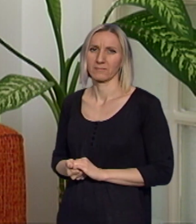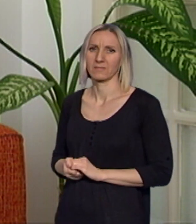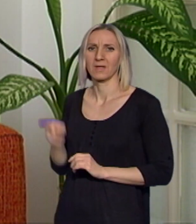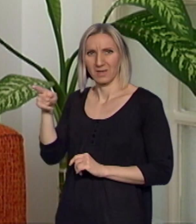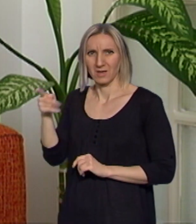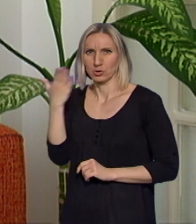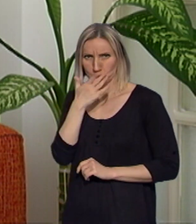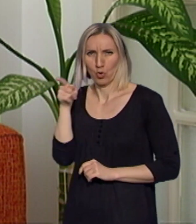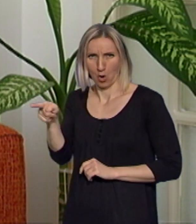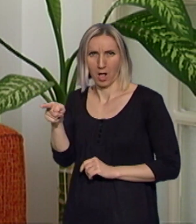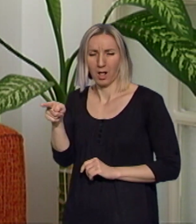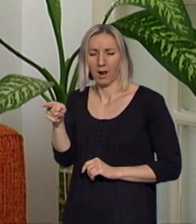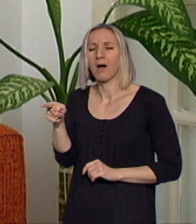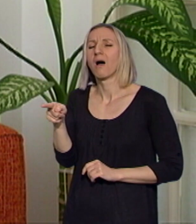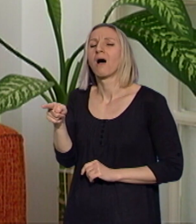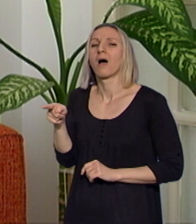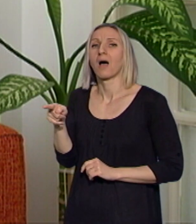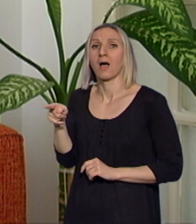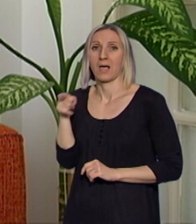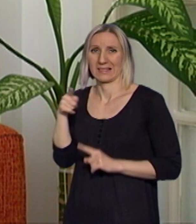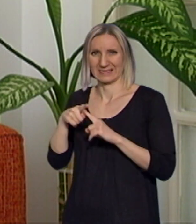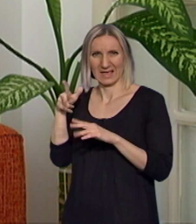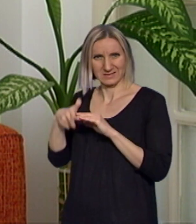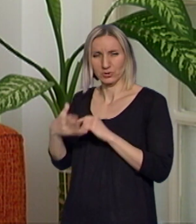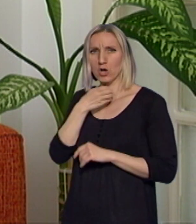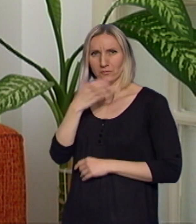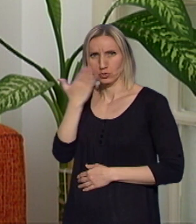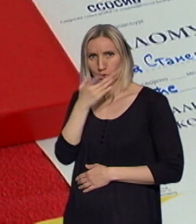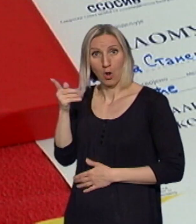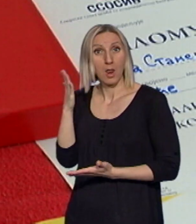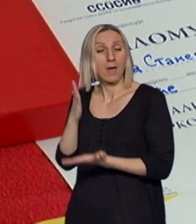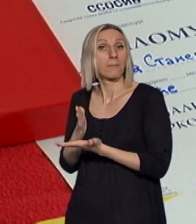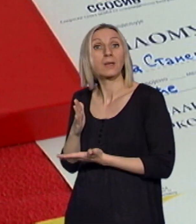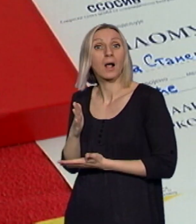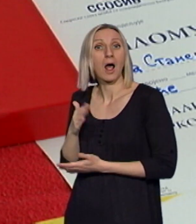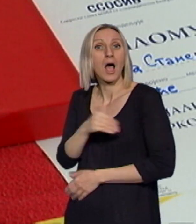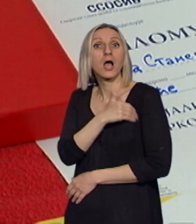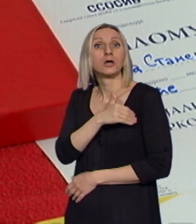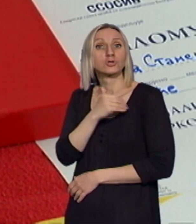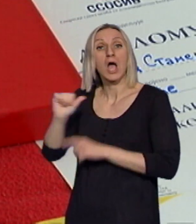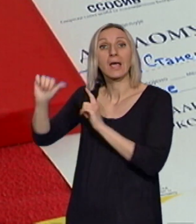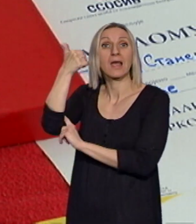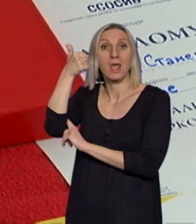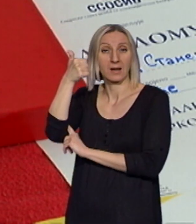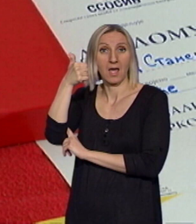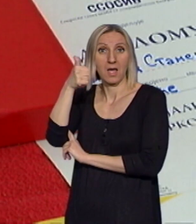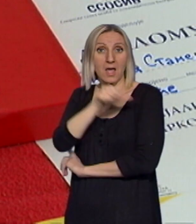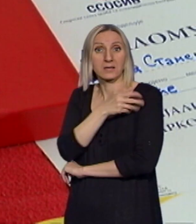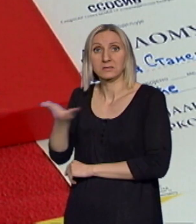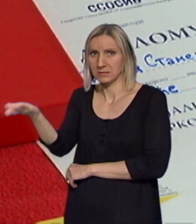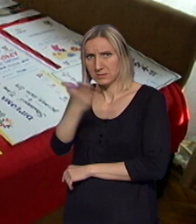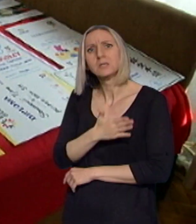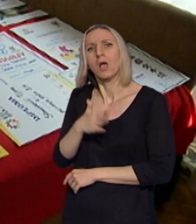škola u kojoj je Tijana završila osnovnu školu i bila đak generacije je njoj donela jako široko